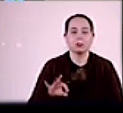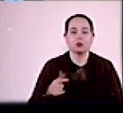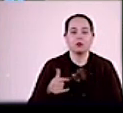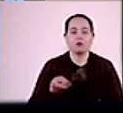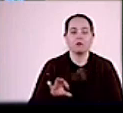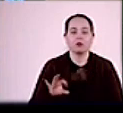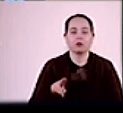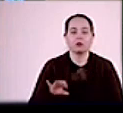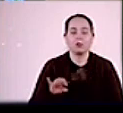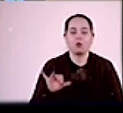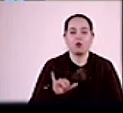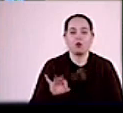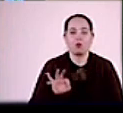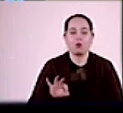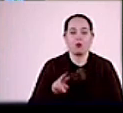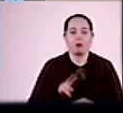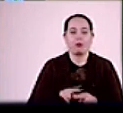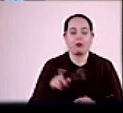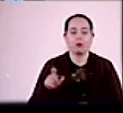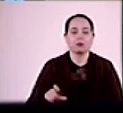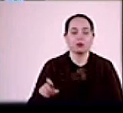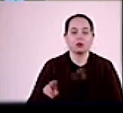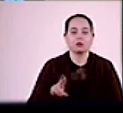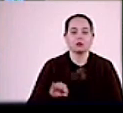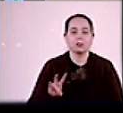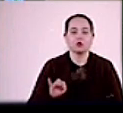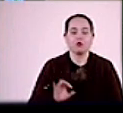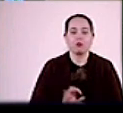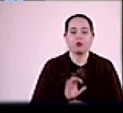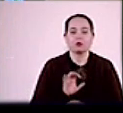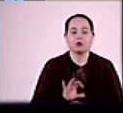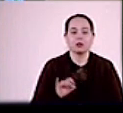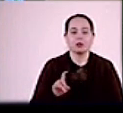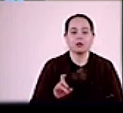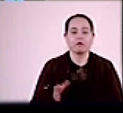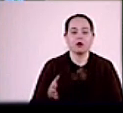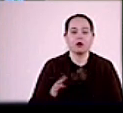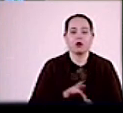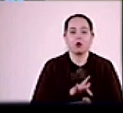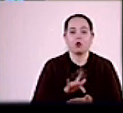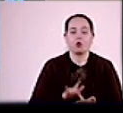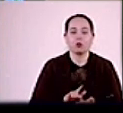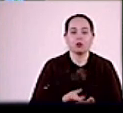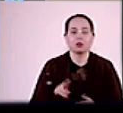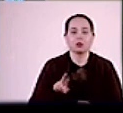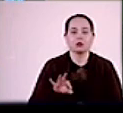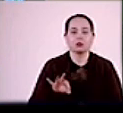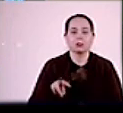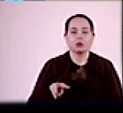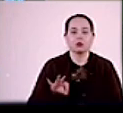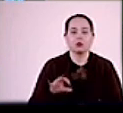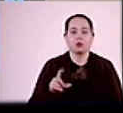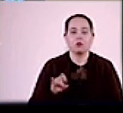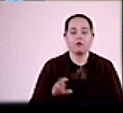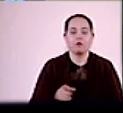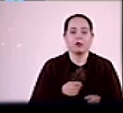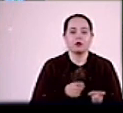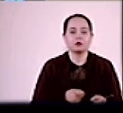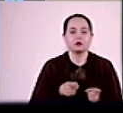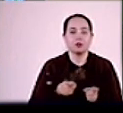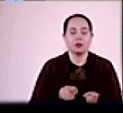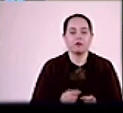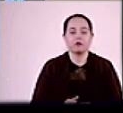Денисовым о пленных. Денисов посылает их в город, Долохов